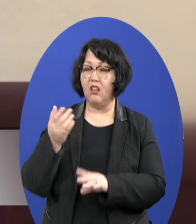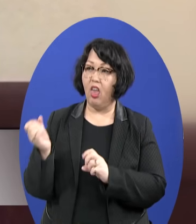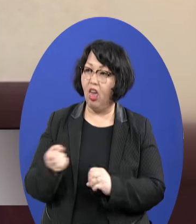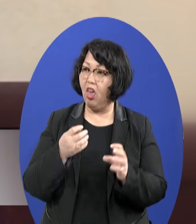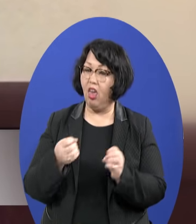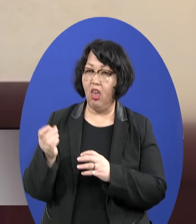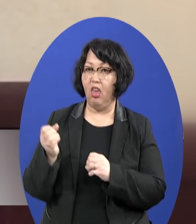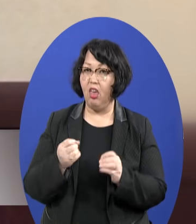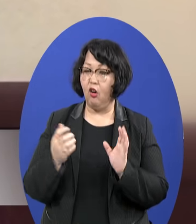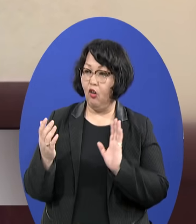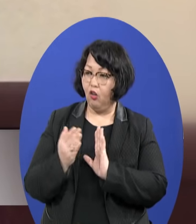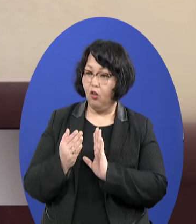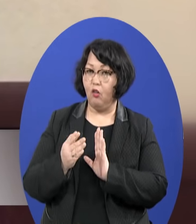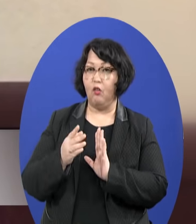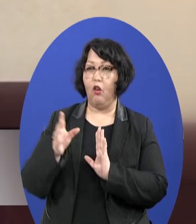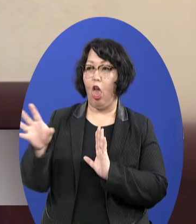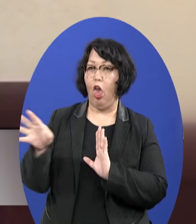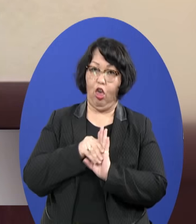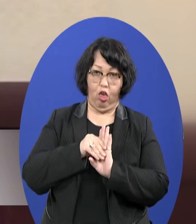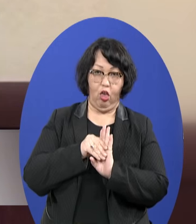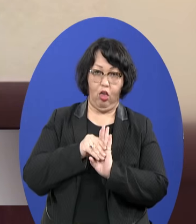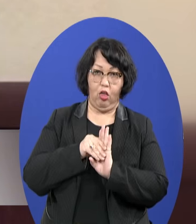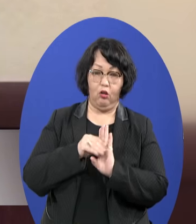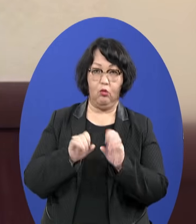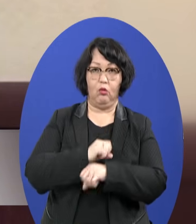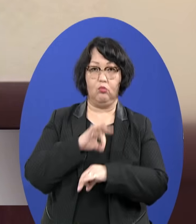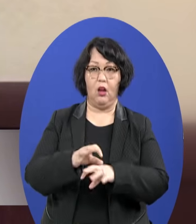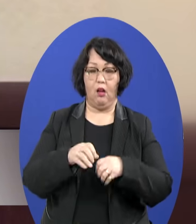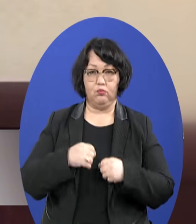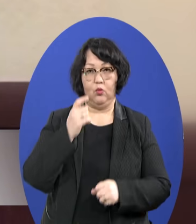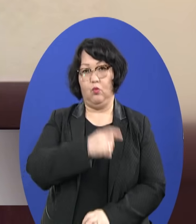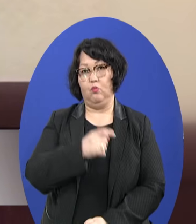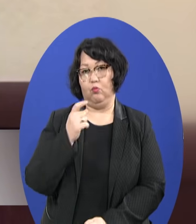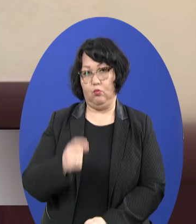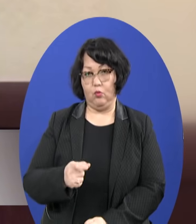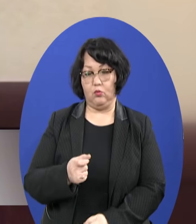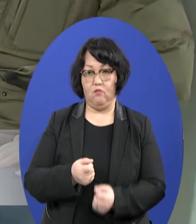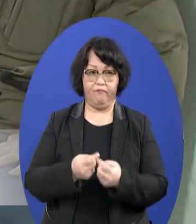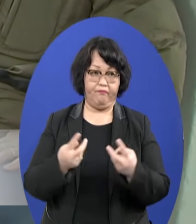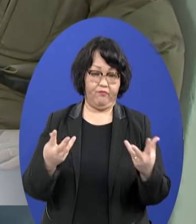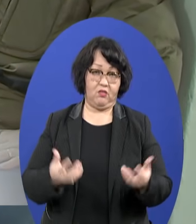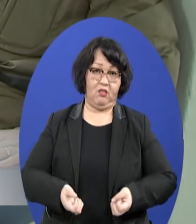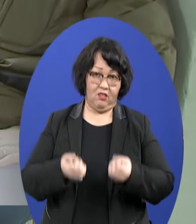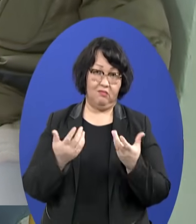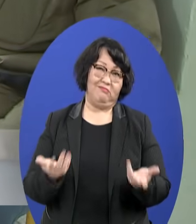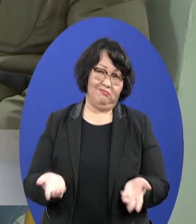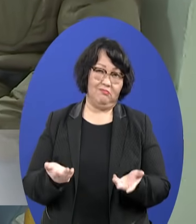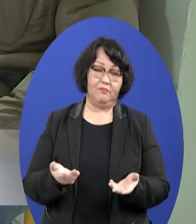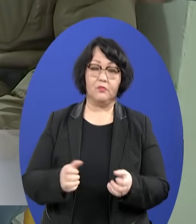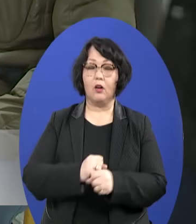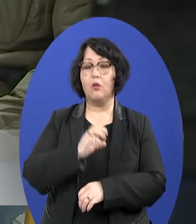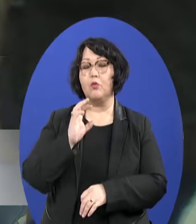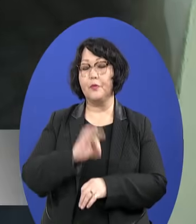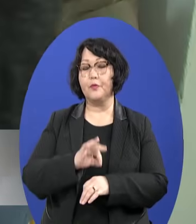тий. Гих зэрэг шалтгаанаар коронавирусын халдвар авсан хүмүүсэд бас гарч байна. Вакцины халдвараас